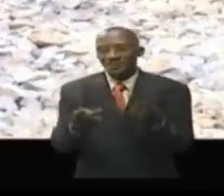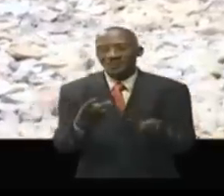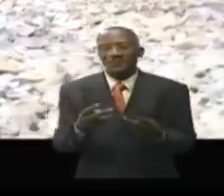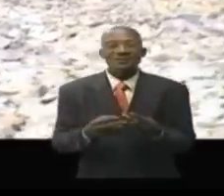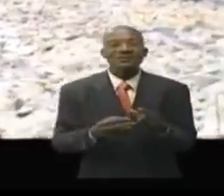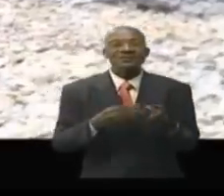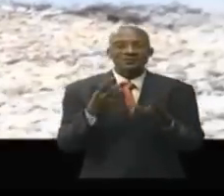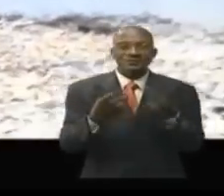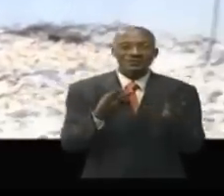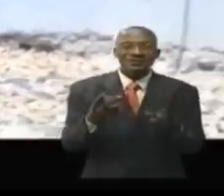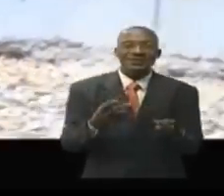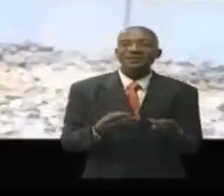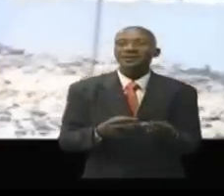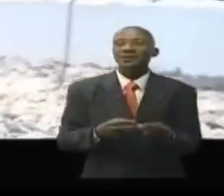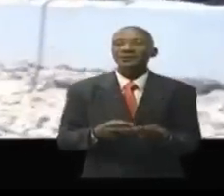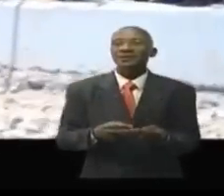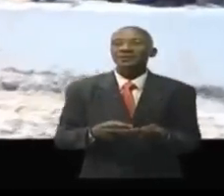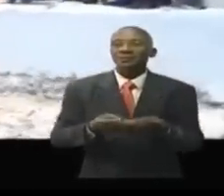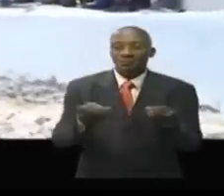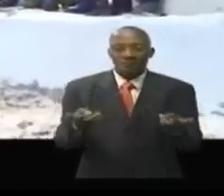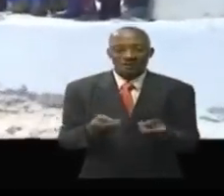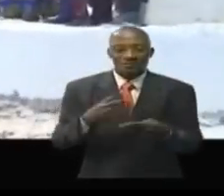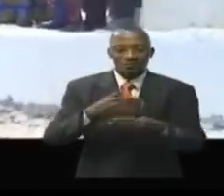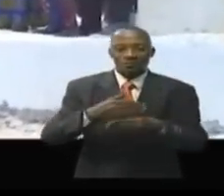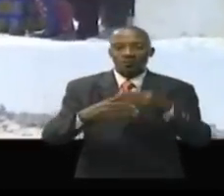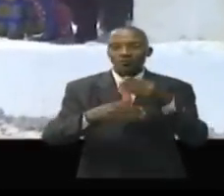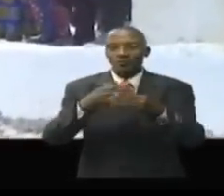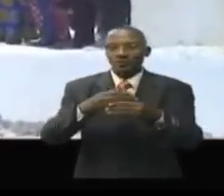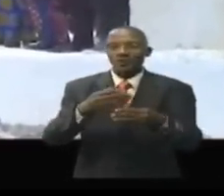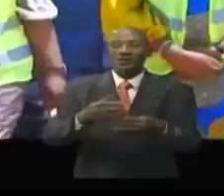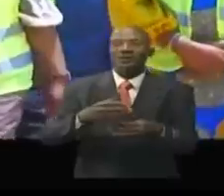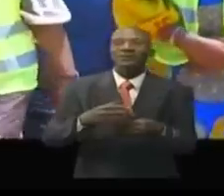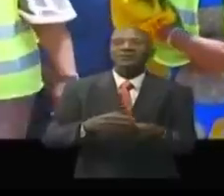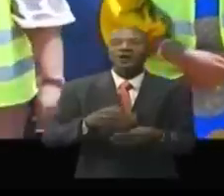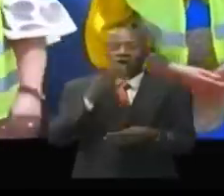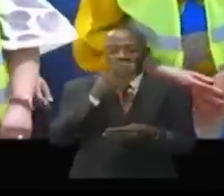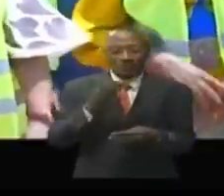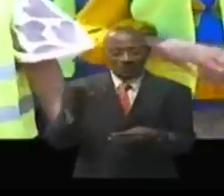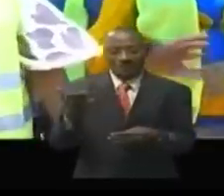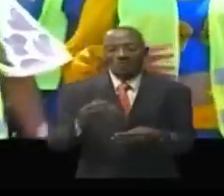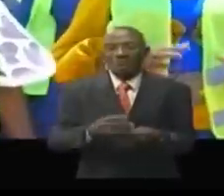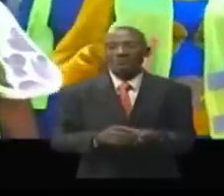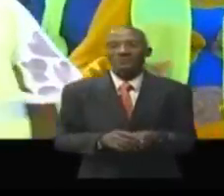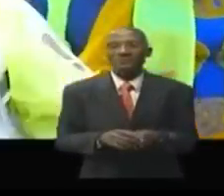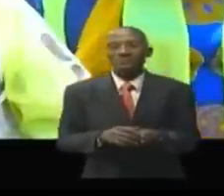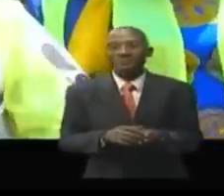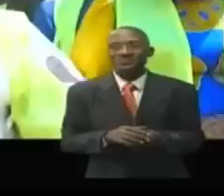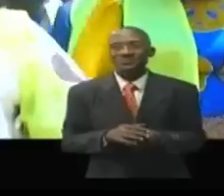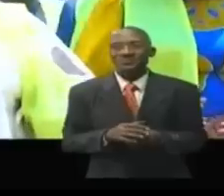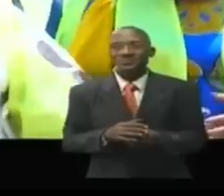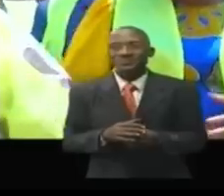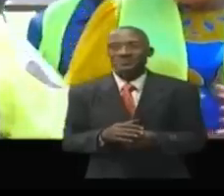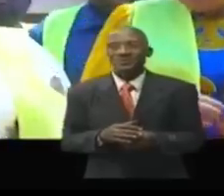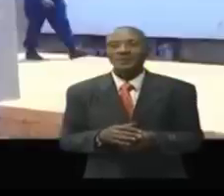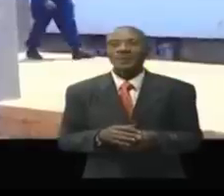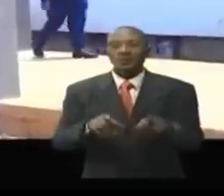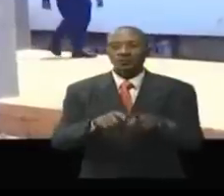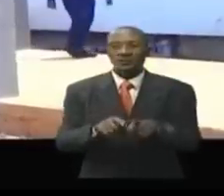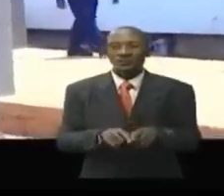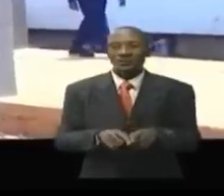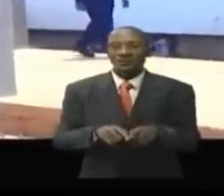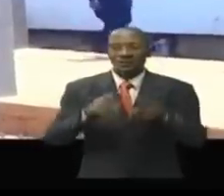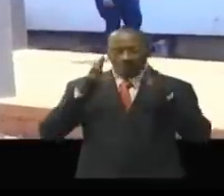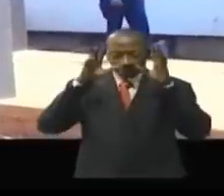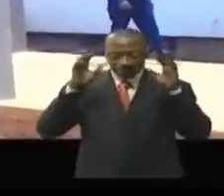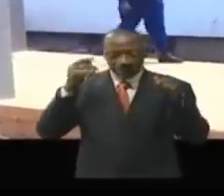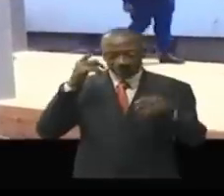la couverture santé universelle. C'était sous la conduite de la présidente du conseil d'administration de la CNSS et